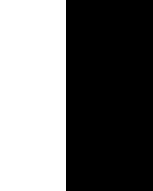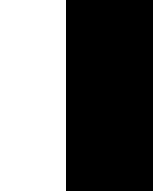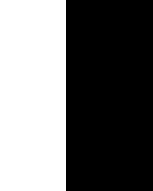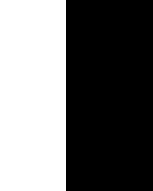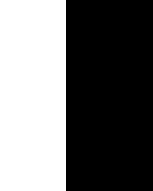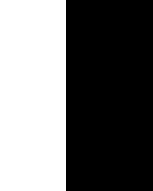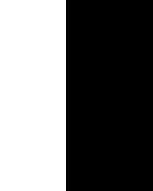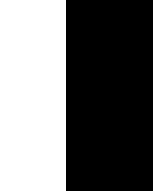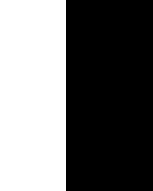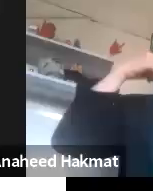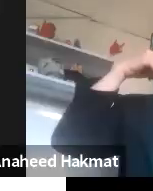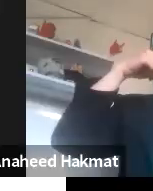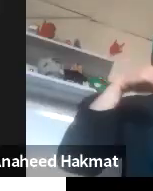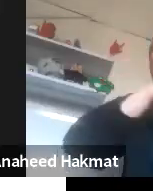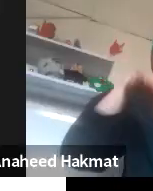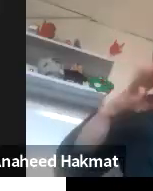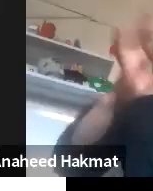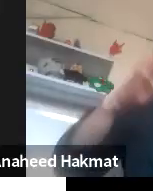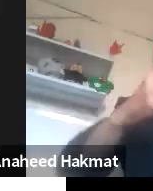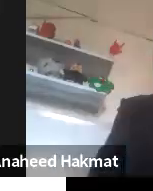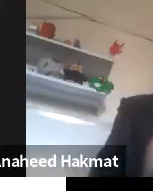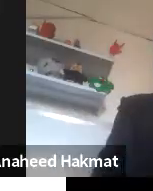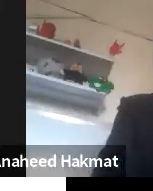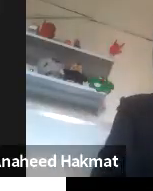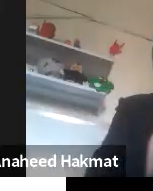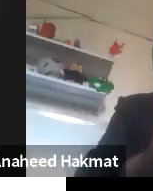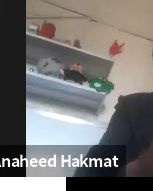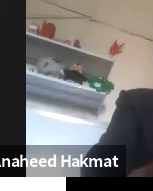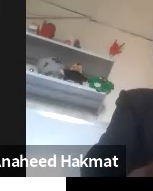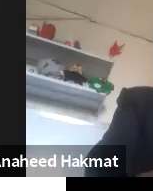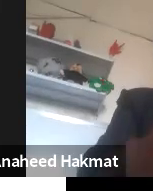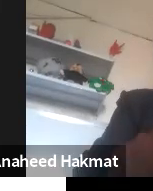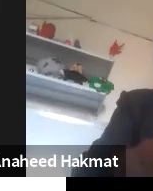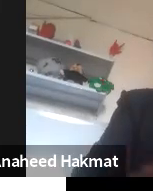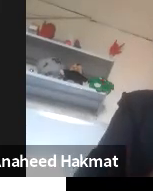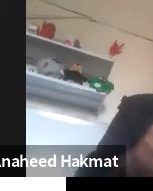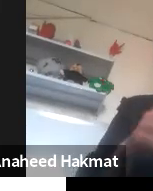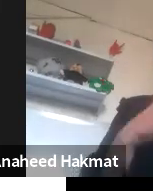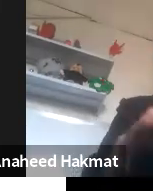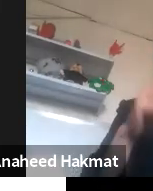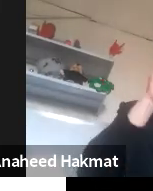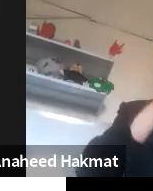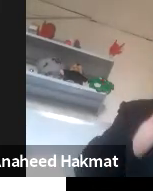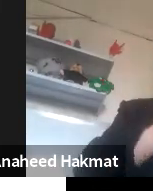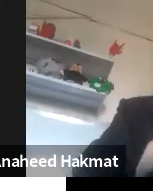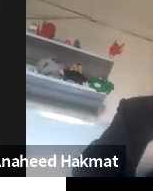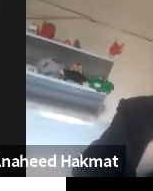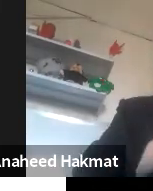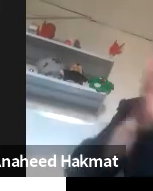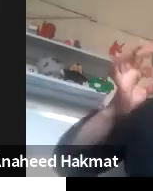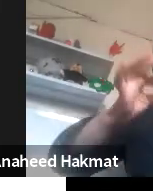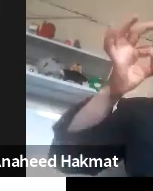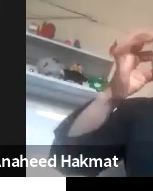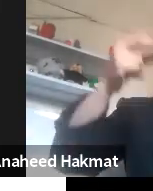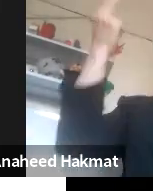هدول الإجراءات إذا بدنا أكثر نعرف عن إرشادات تفصيلية وفنية وبدنا يكون بين إيدينا موارد